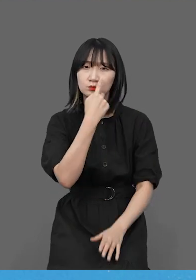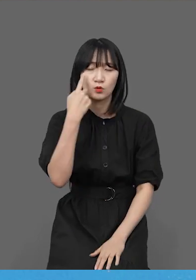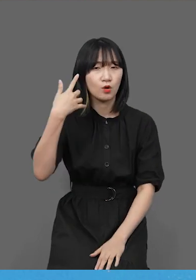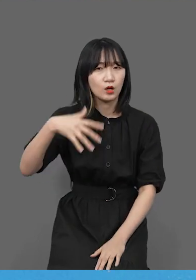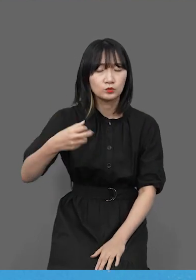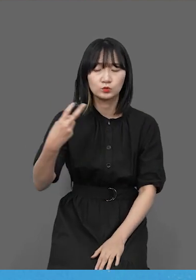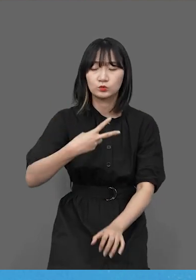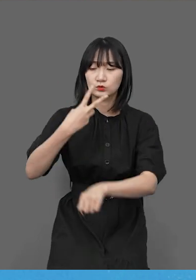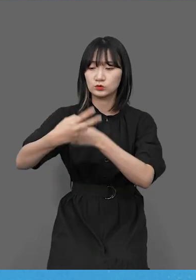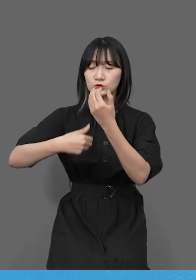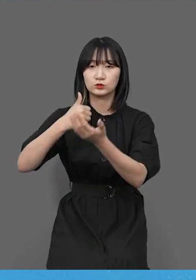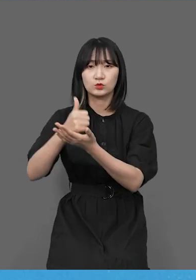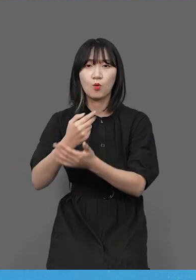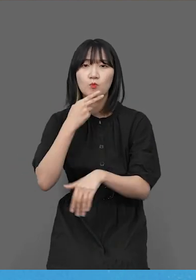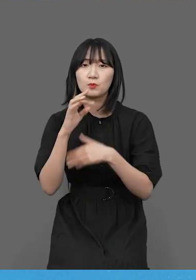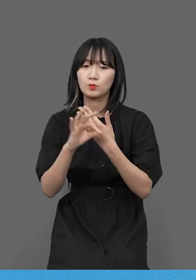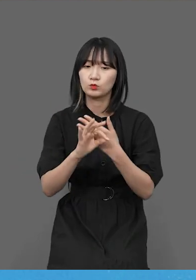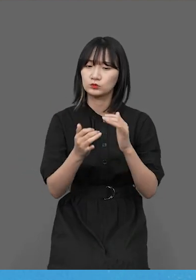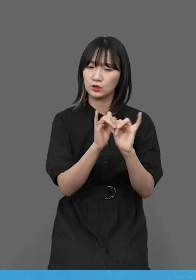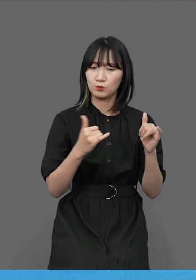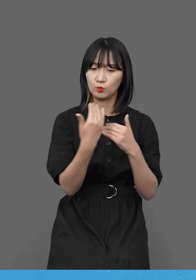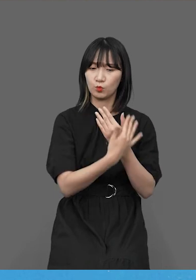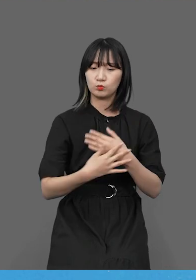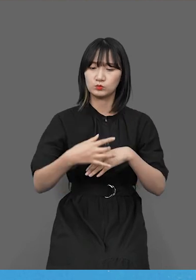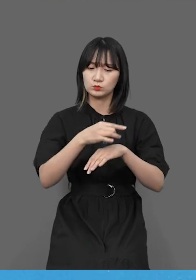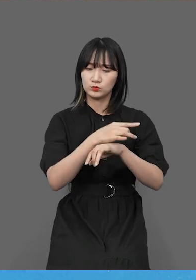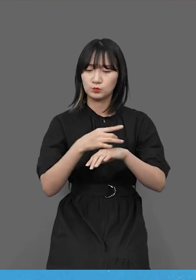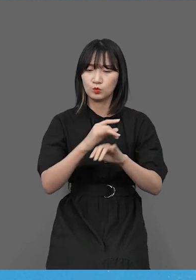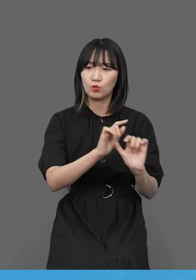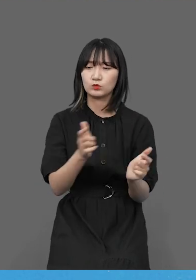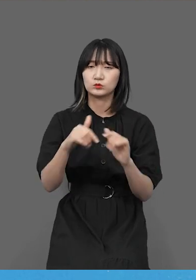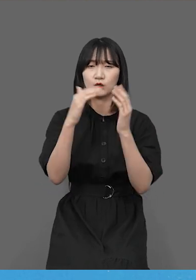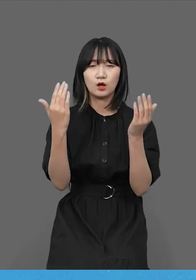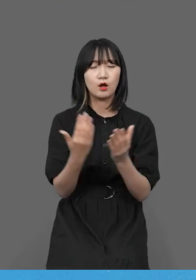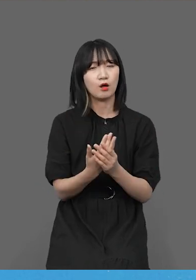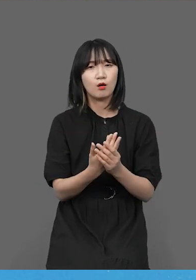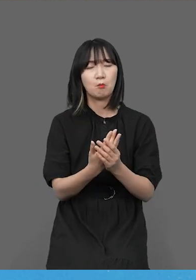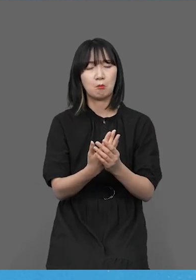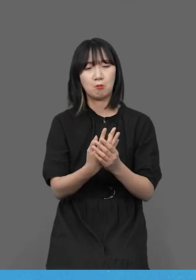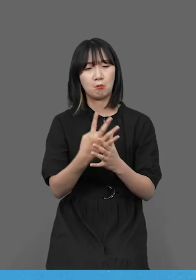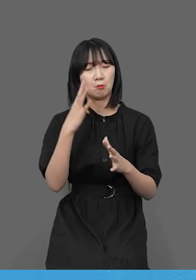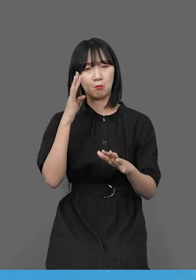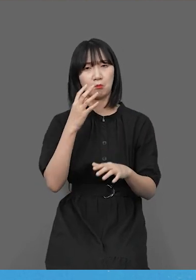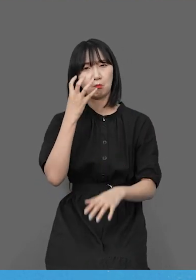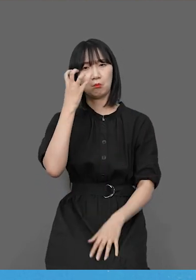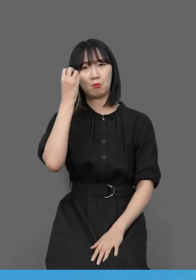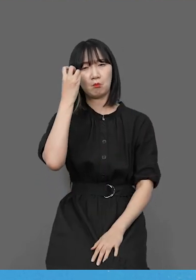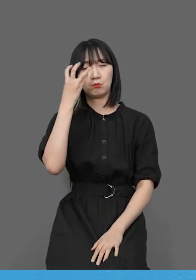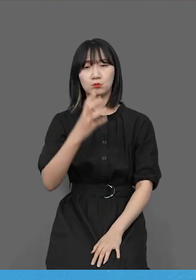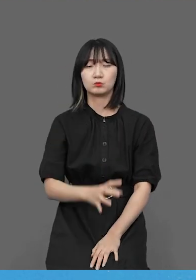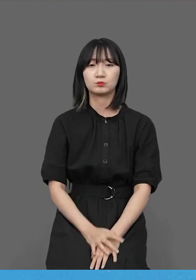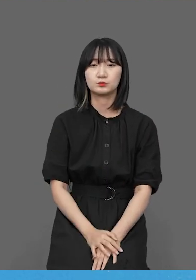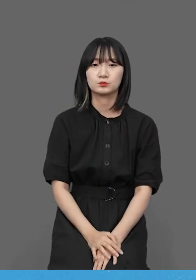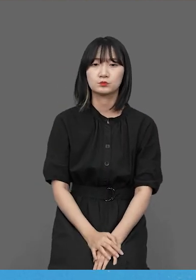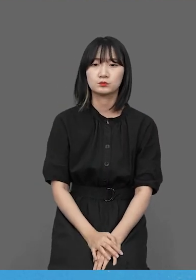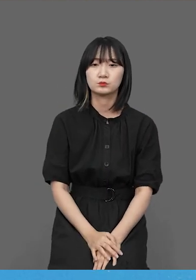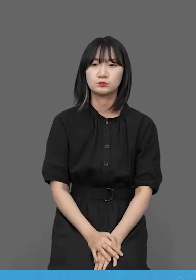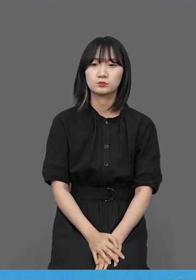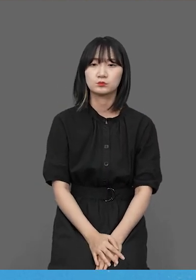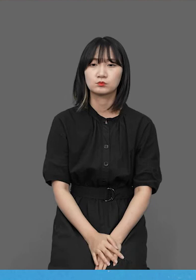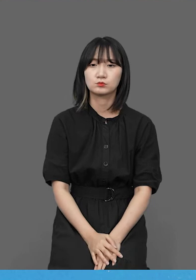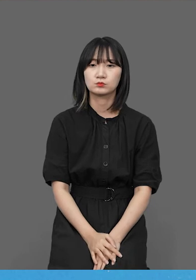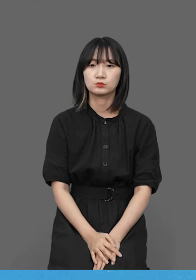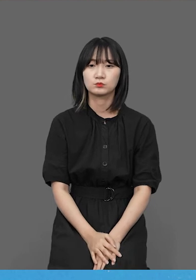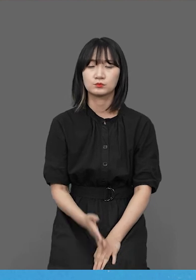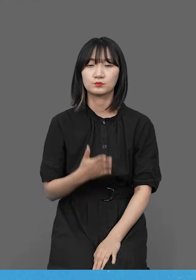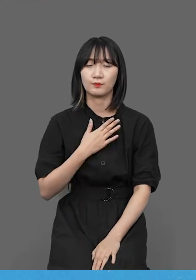존재가 없다면 이 인체와 세포 시스템이 존재할 수가 없다라고 하는 얘기를 봤을 때, 저분은 굉장히, 제가